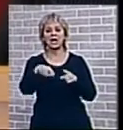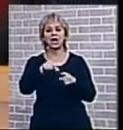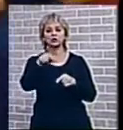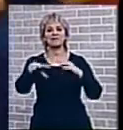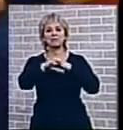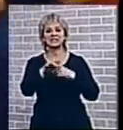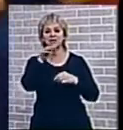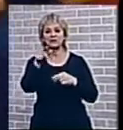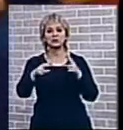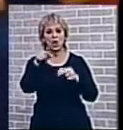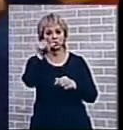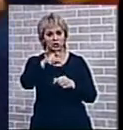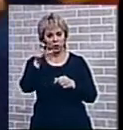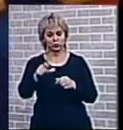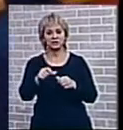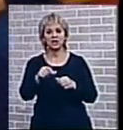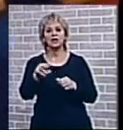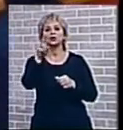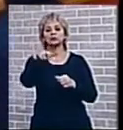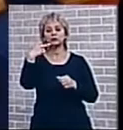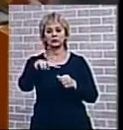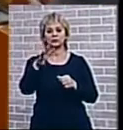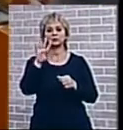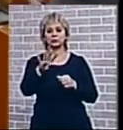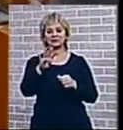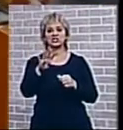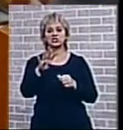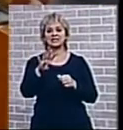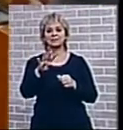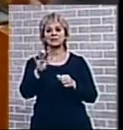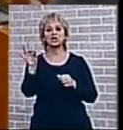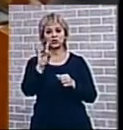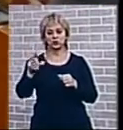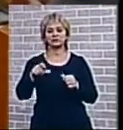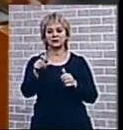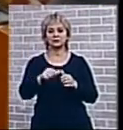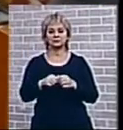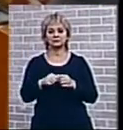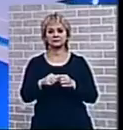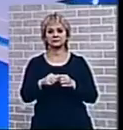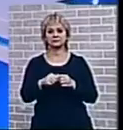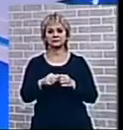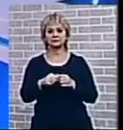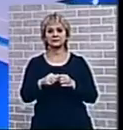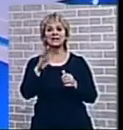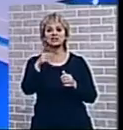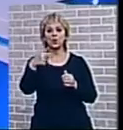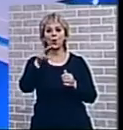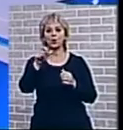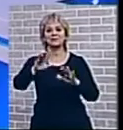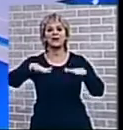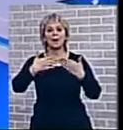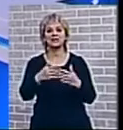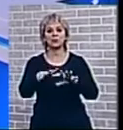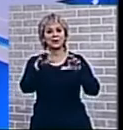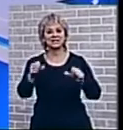которого в последнее время жалуются люди. Юлия Карасюк, Станислав Фоменко, Дон-24, Ростов-на-Дону. Василий Голубев